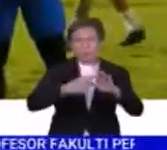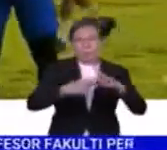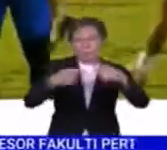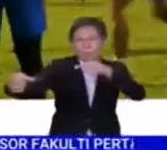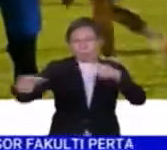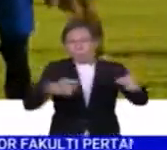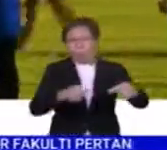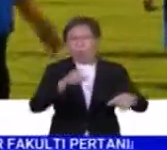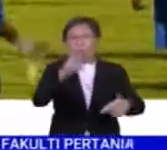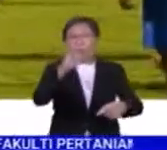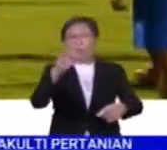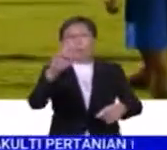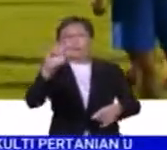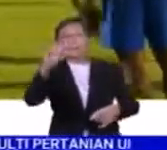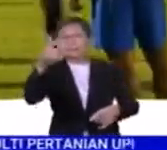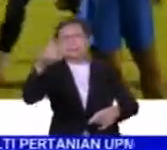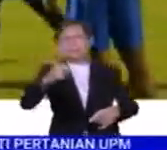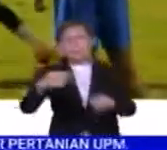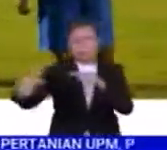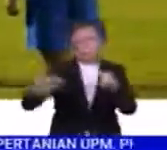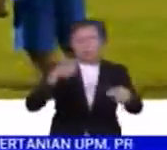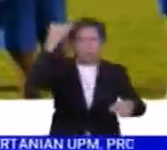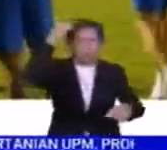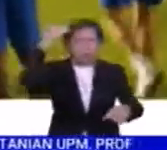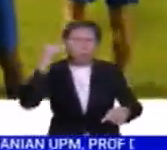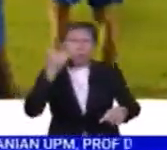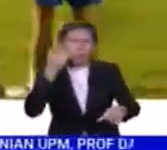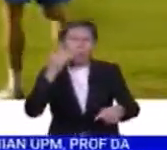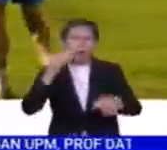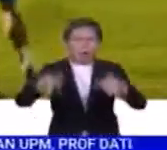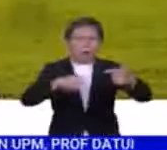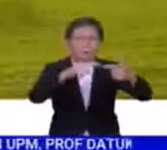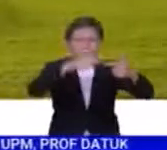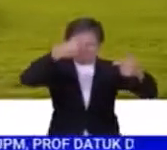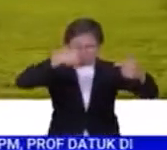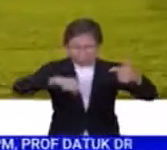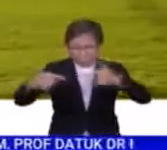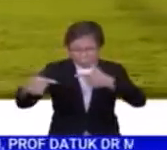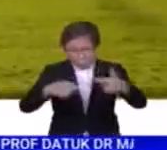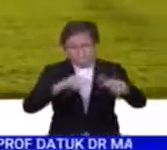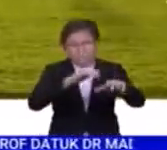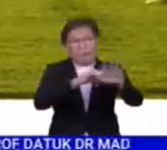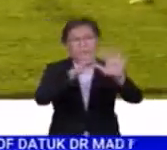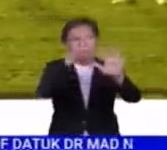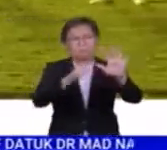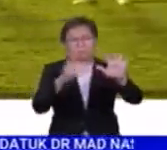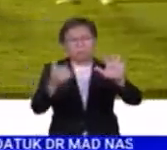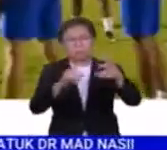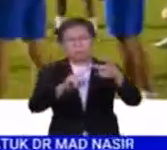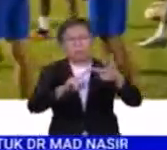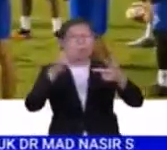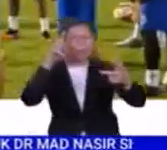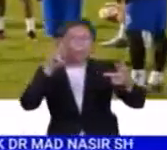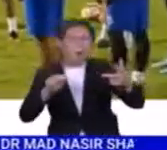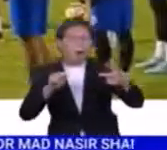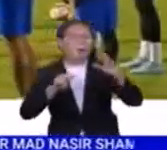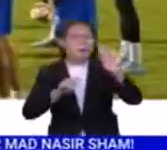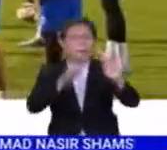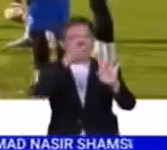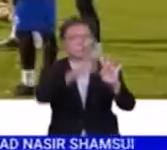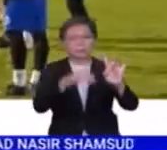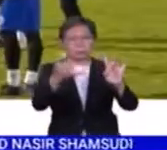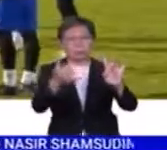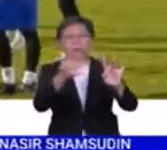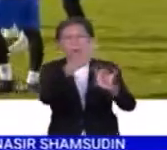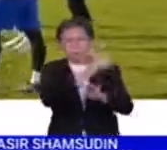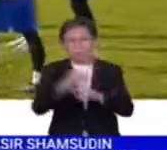cabaran di Uzbekistan menentang Korea Selatan, diikuti Thailand pada 5 Jun dan Vietnam pada 8 Jun